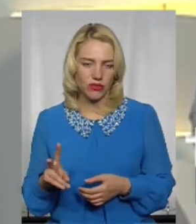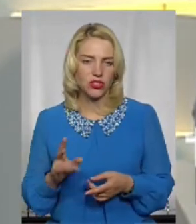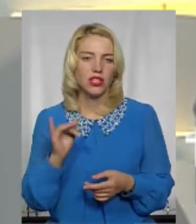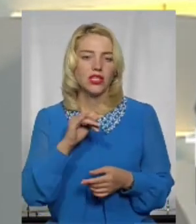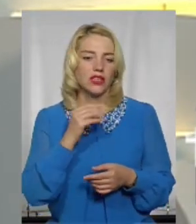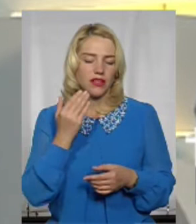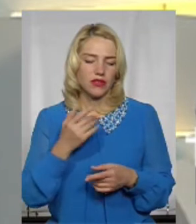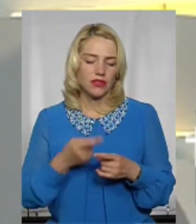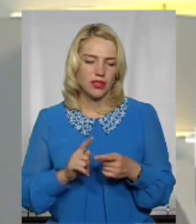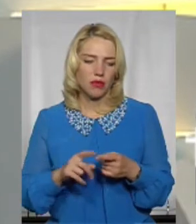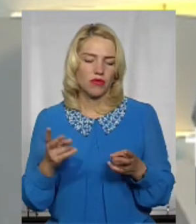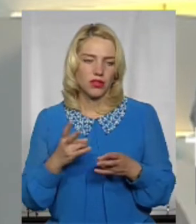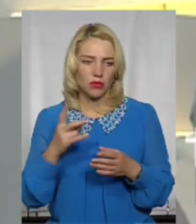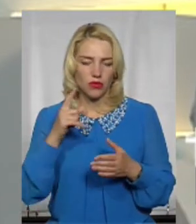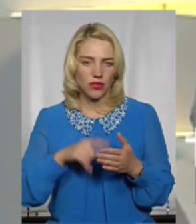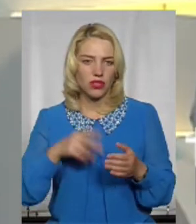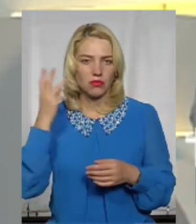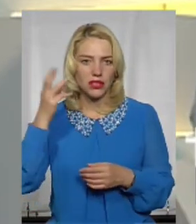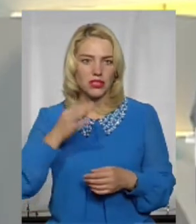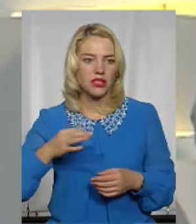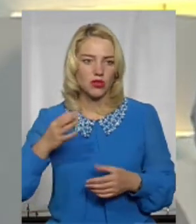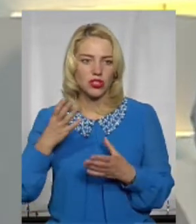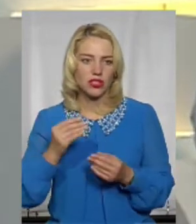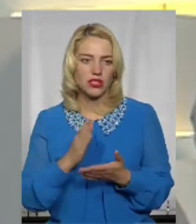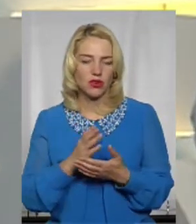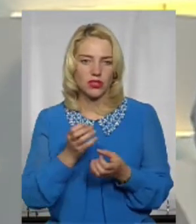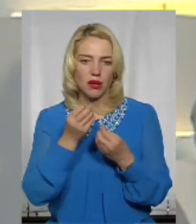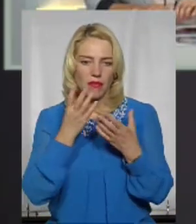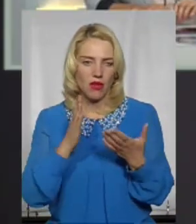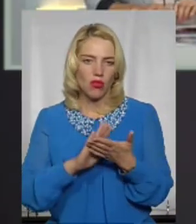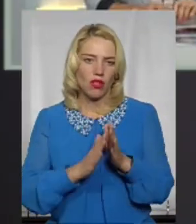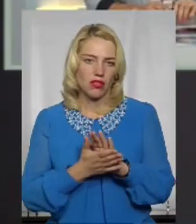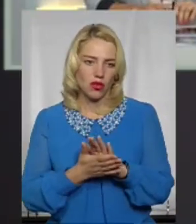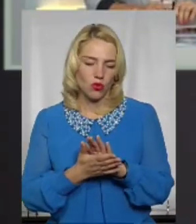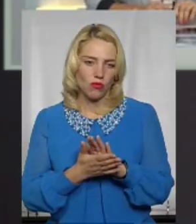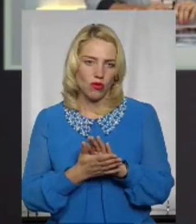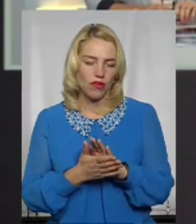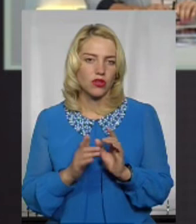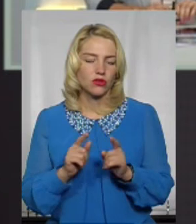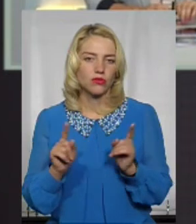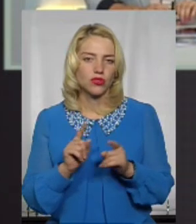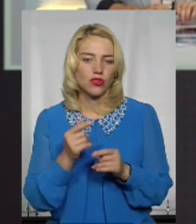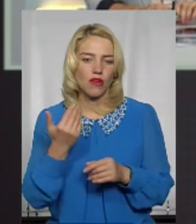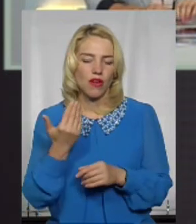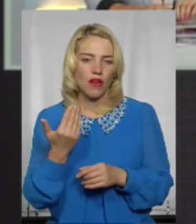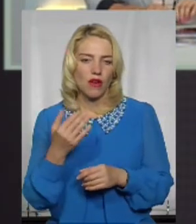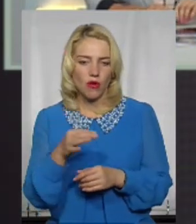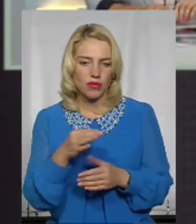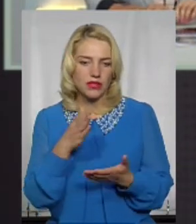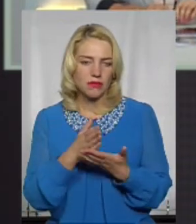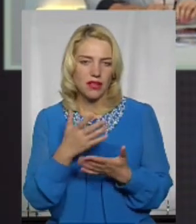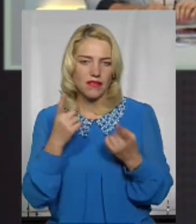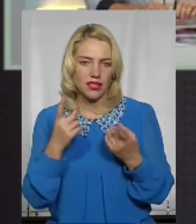він розміщається тут. Повірте, Хмельницька область ще знаходиться в благодатних умовах, тому що вона має